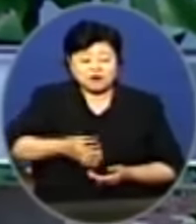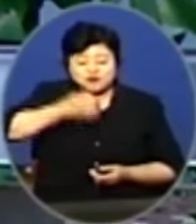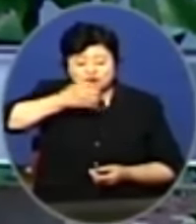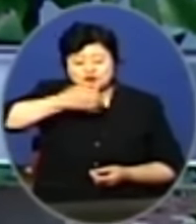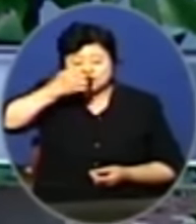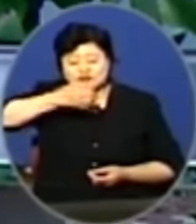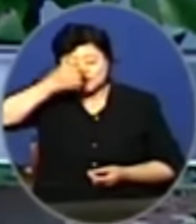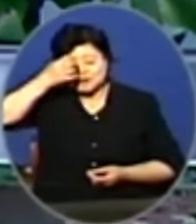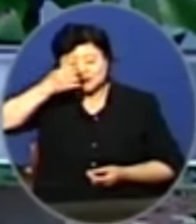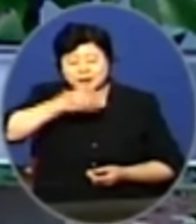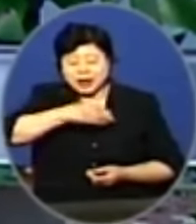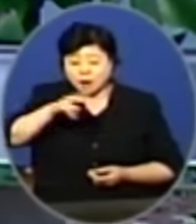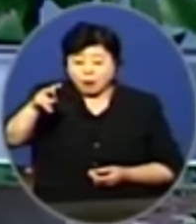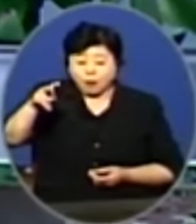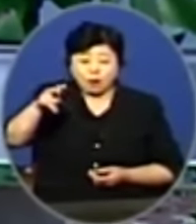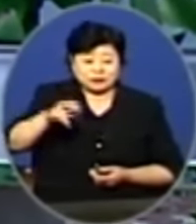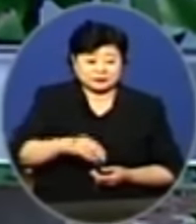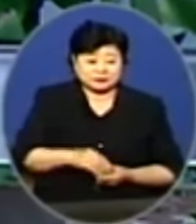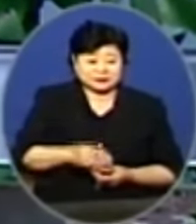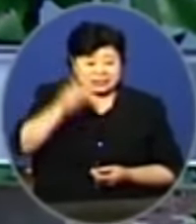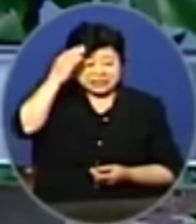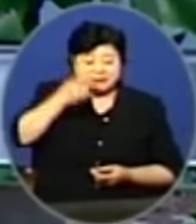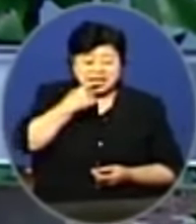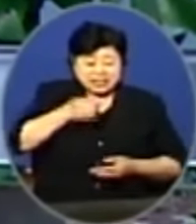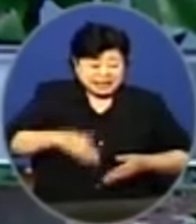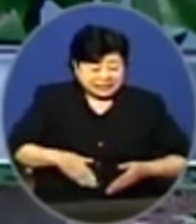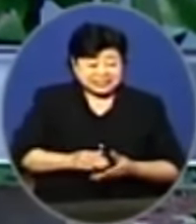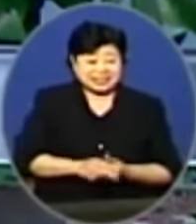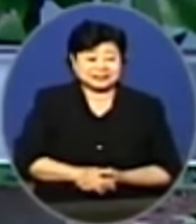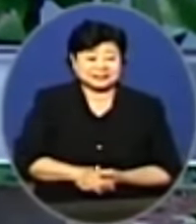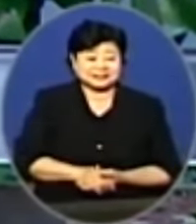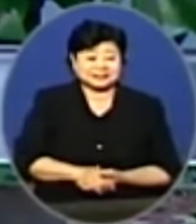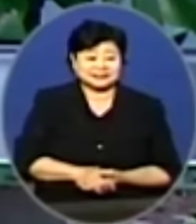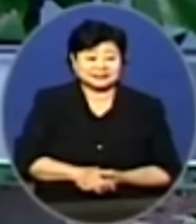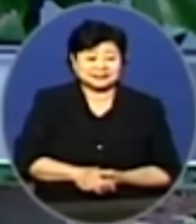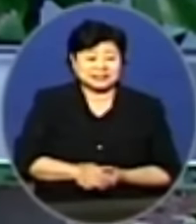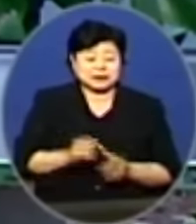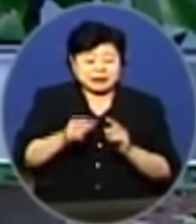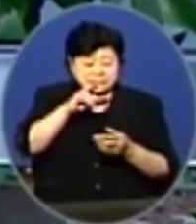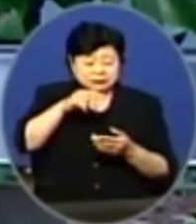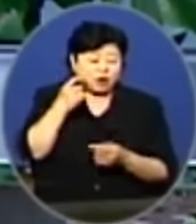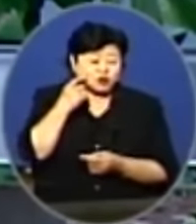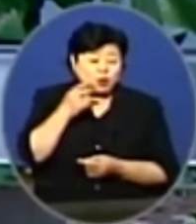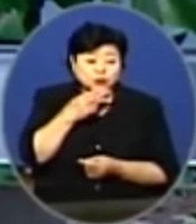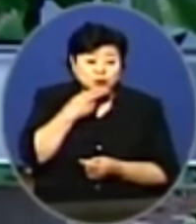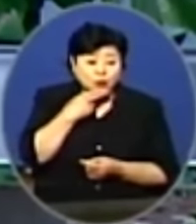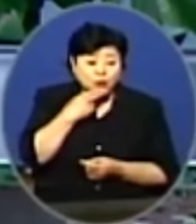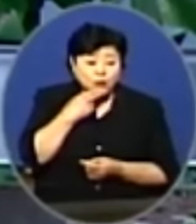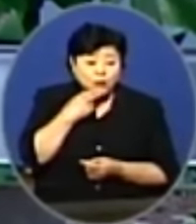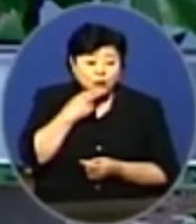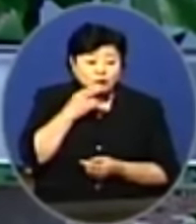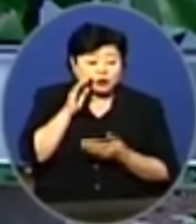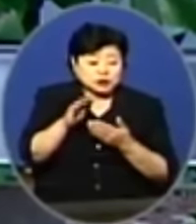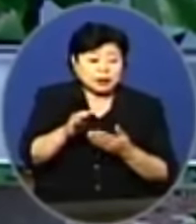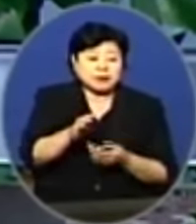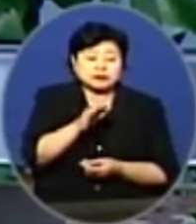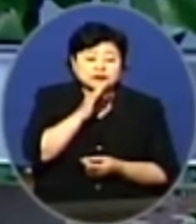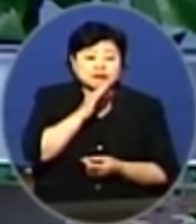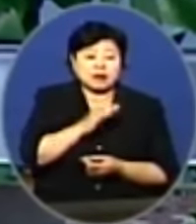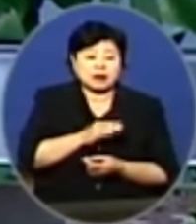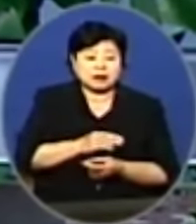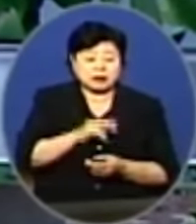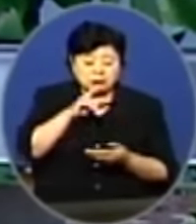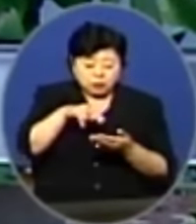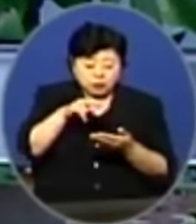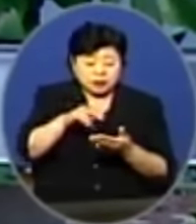꿈꾸면서 바라본다고 얼룩덜룩이를 낳느냐. 그러나 성경은 거짓이 없습니다. 그 다음에